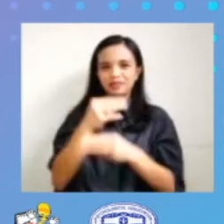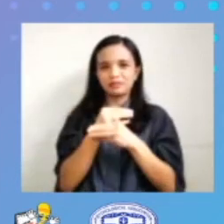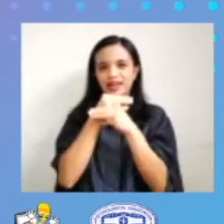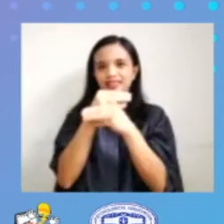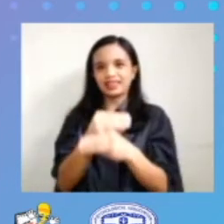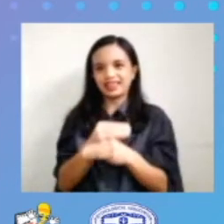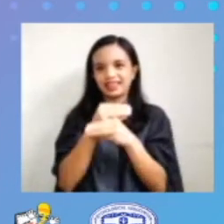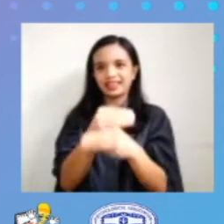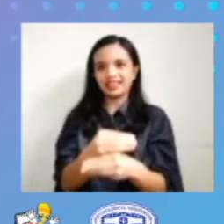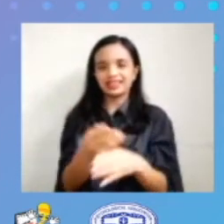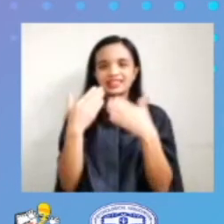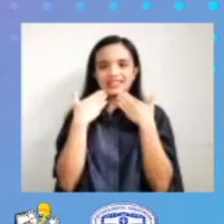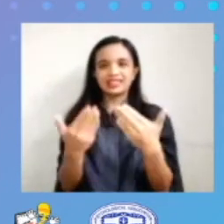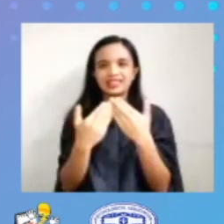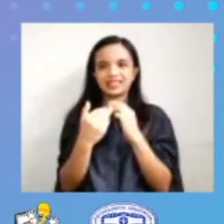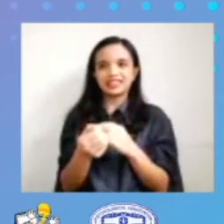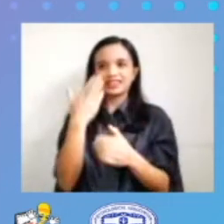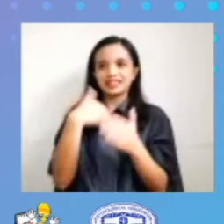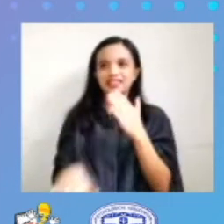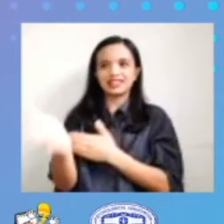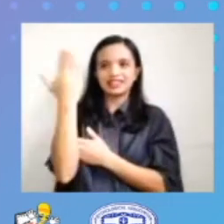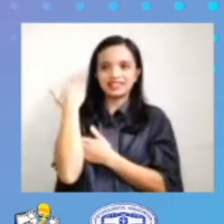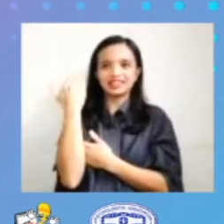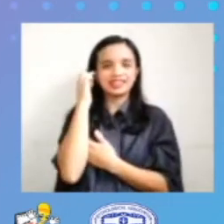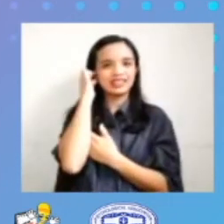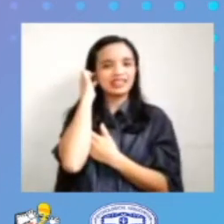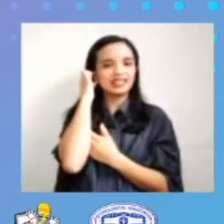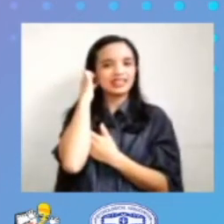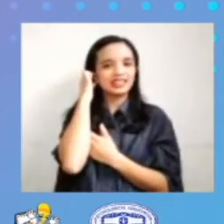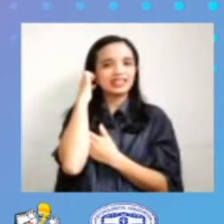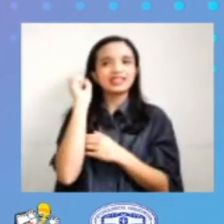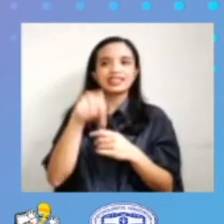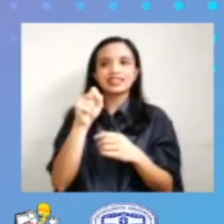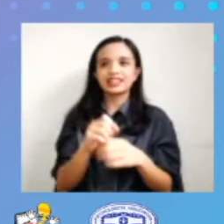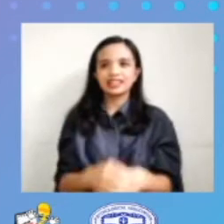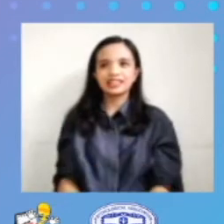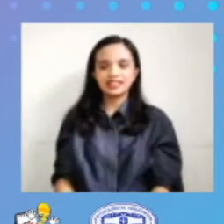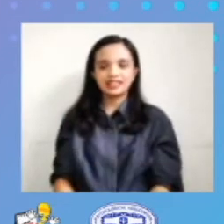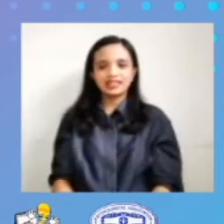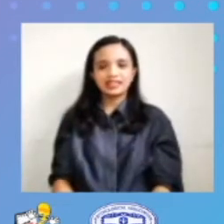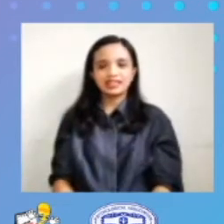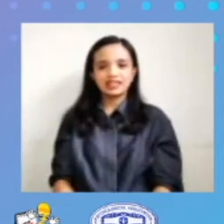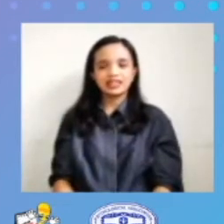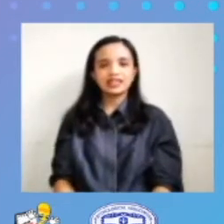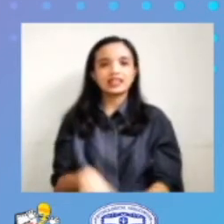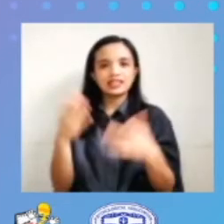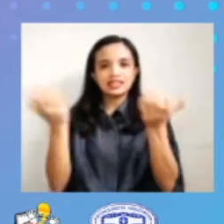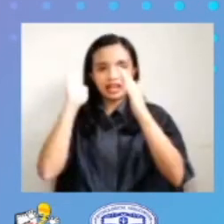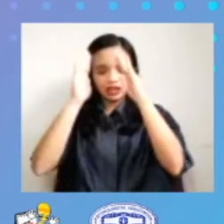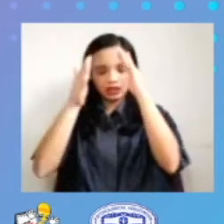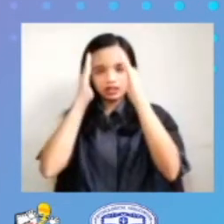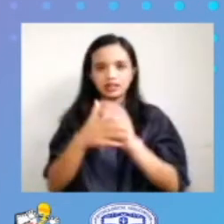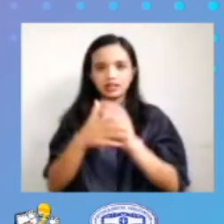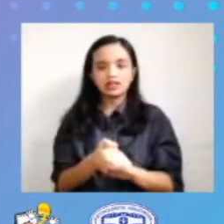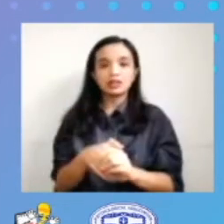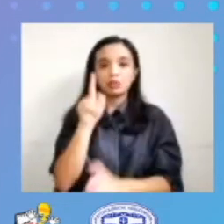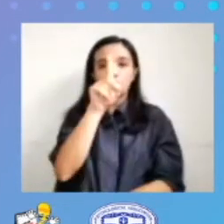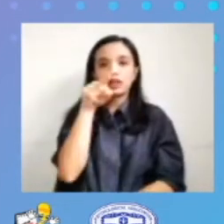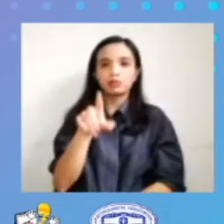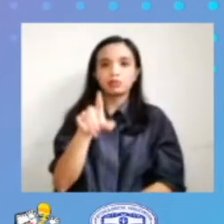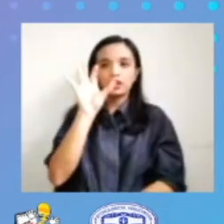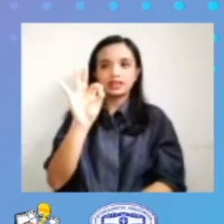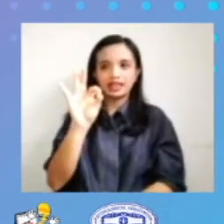yung usual na noodles and mga canned goods, no, nagbibigay na din talaga ngayon ng